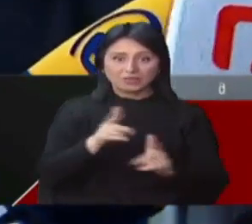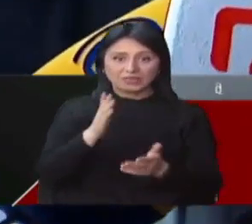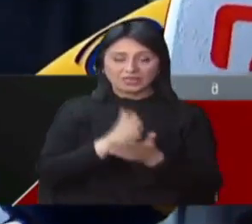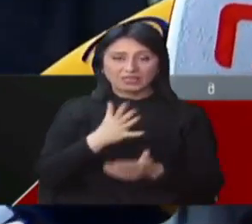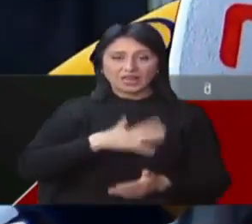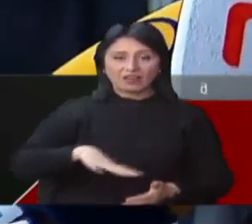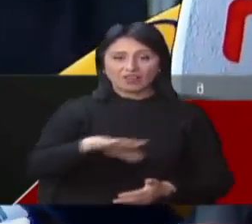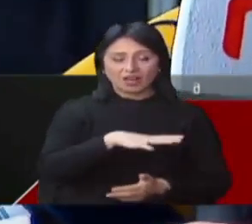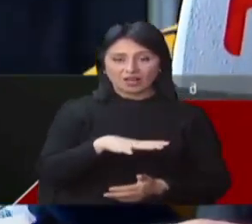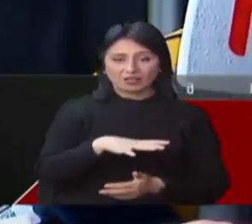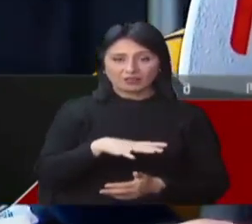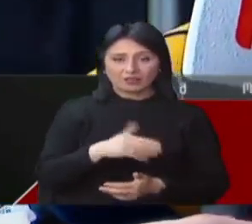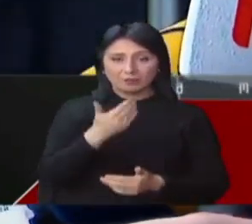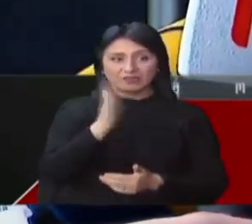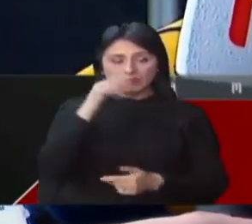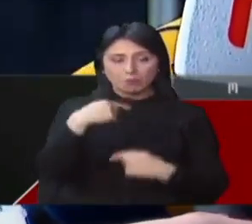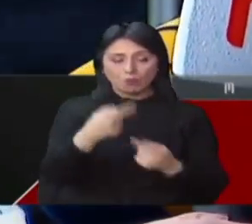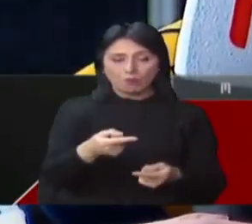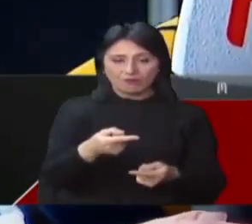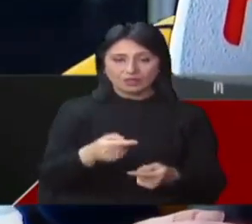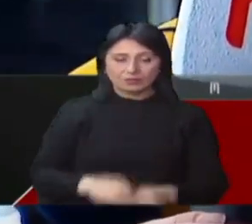არის ქვეყანას, მის მომავალს